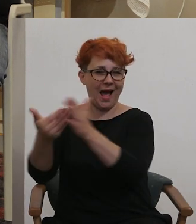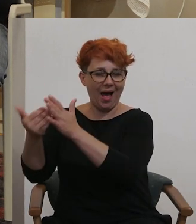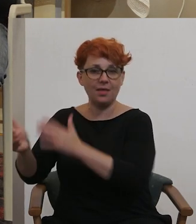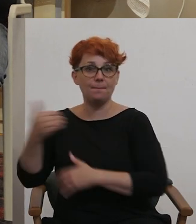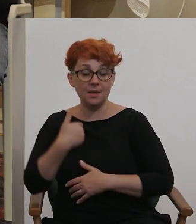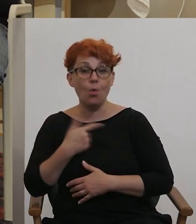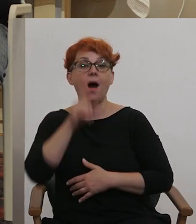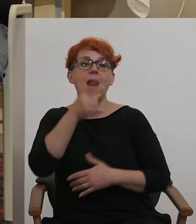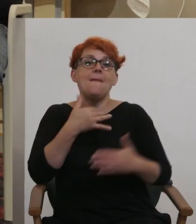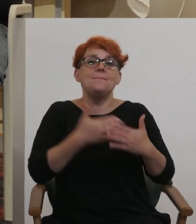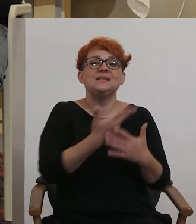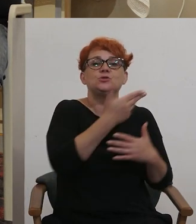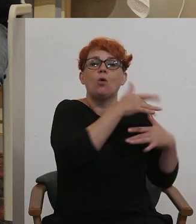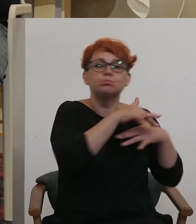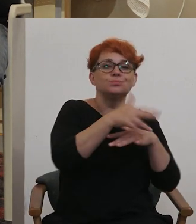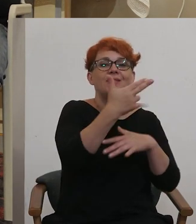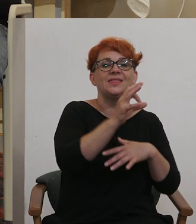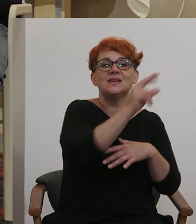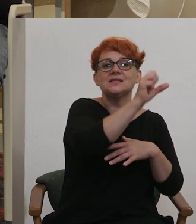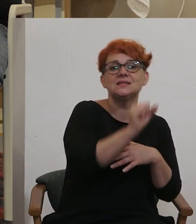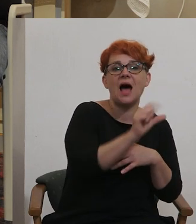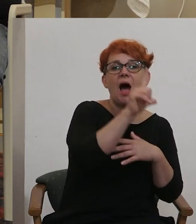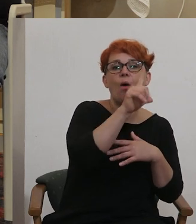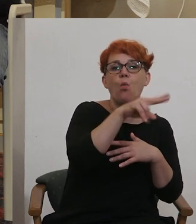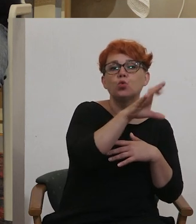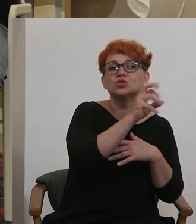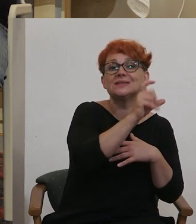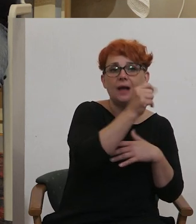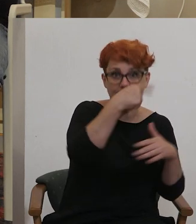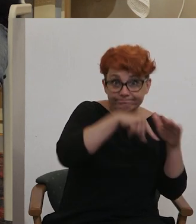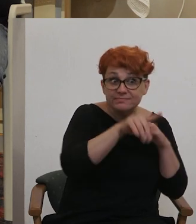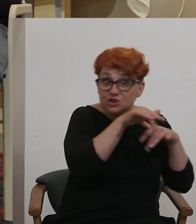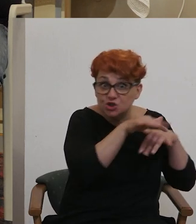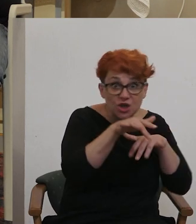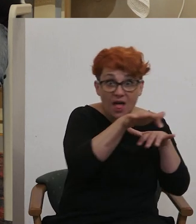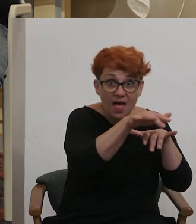na przeprawie pod Nysą Łużycką w rzece